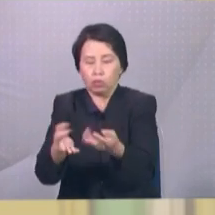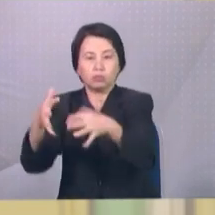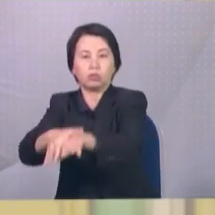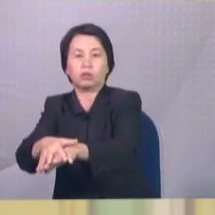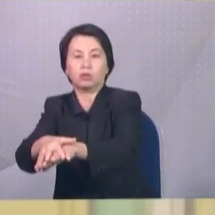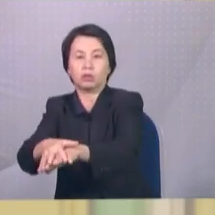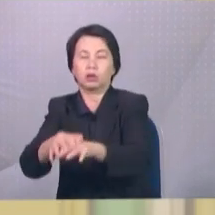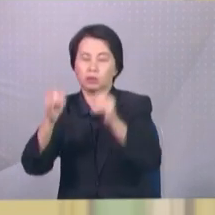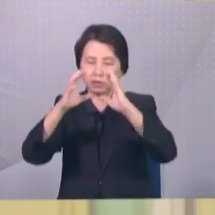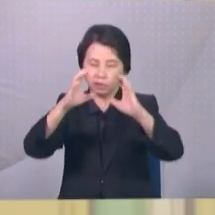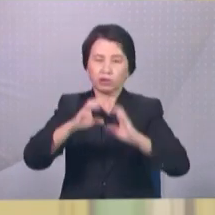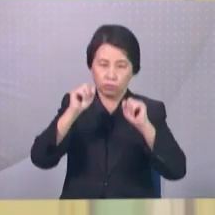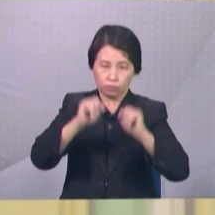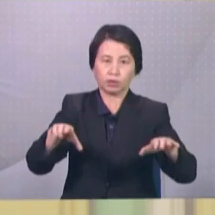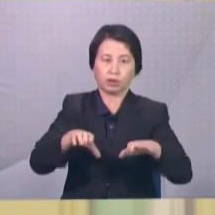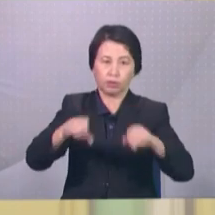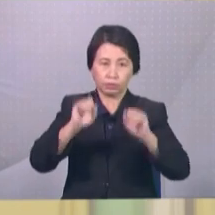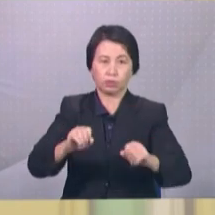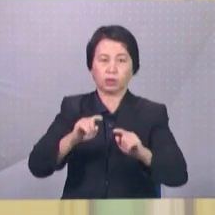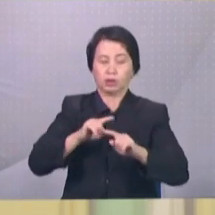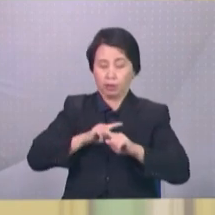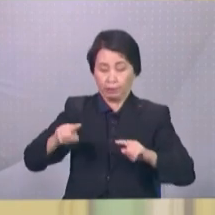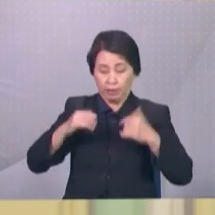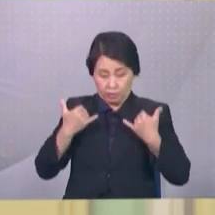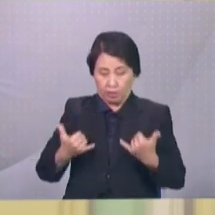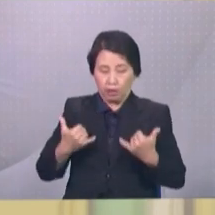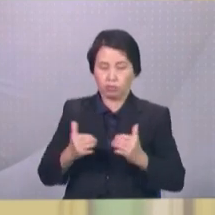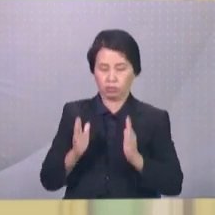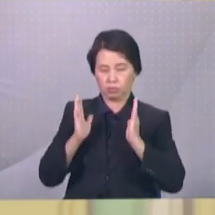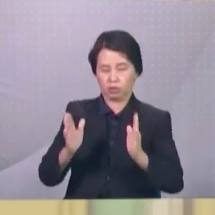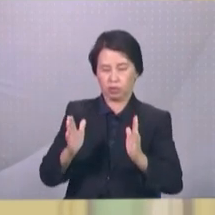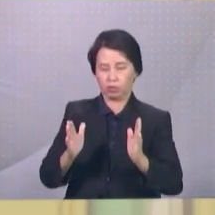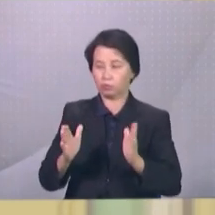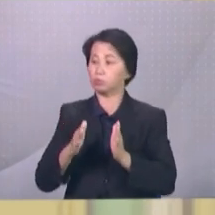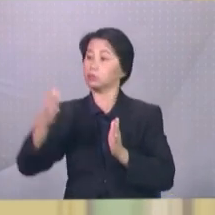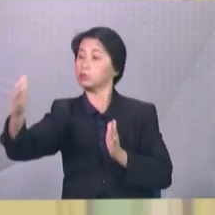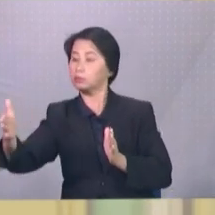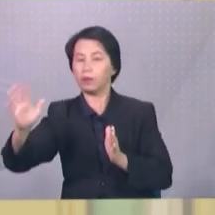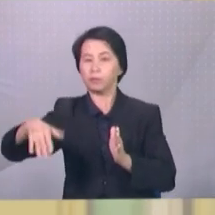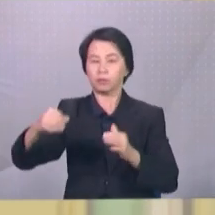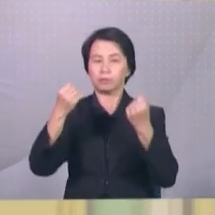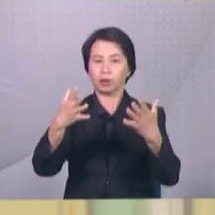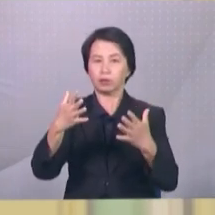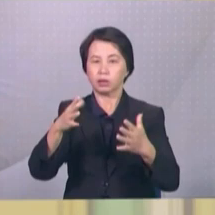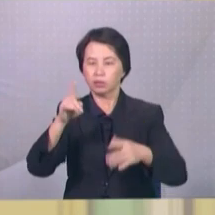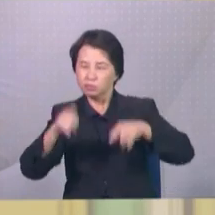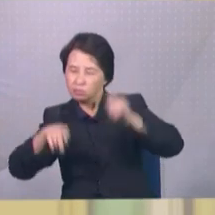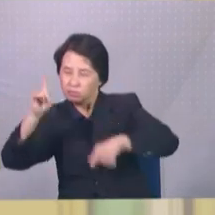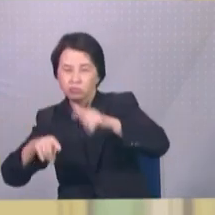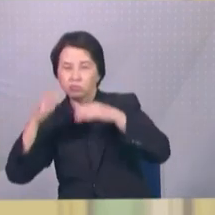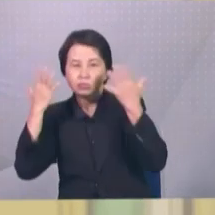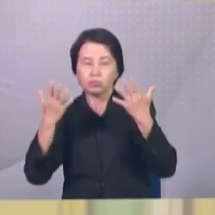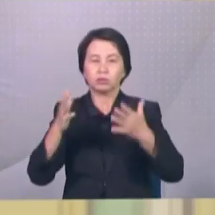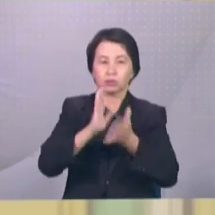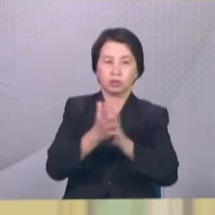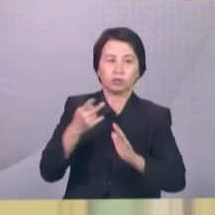kaedah yang kita boleh laksanakan. Cuma buat masa ini, manakan tempoh itu masih ke depan dan masih lagi banyak ketidaktentuan. Jadi